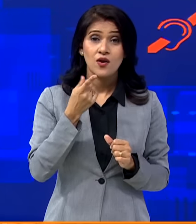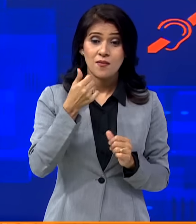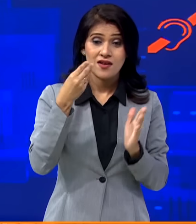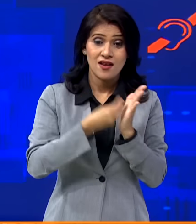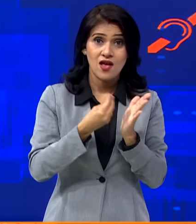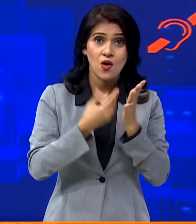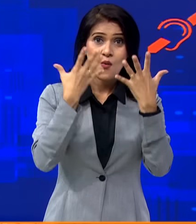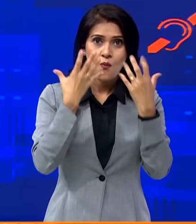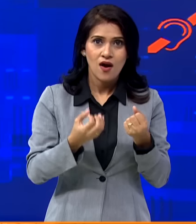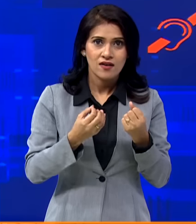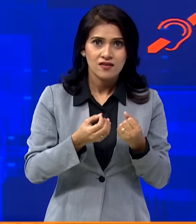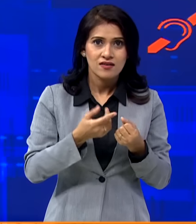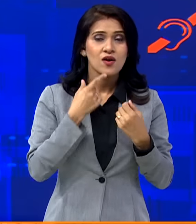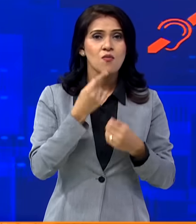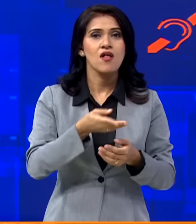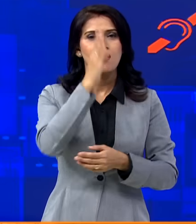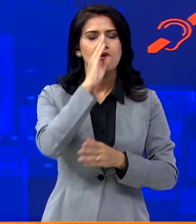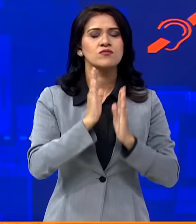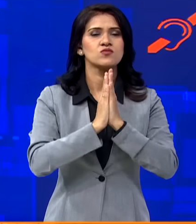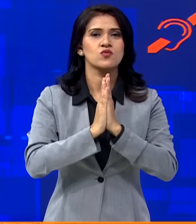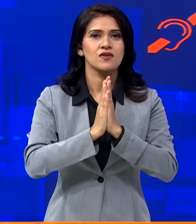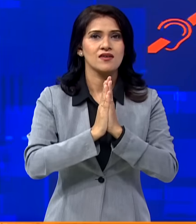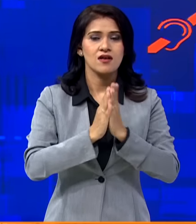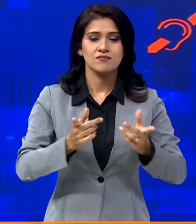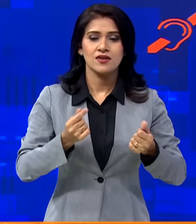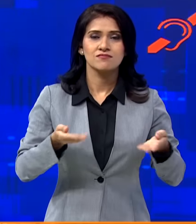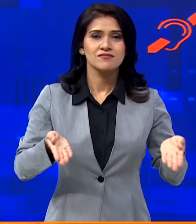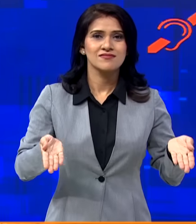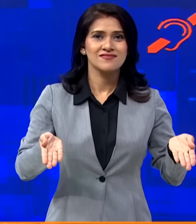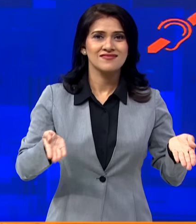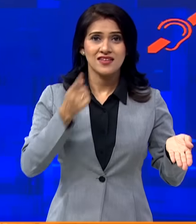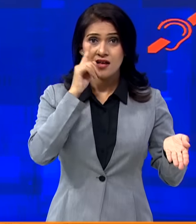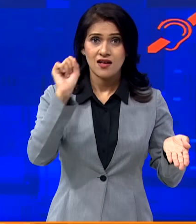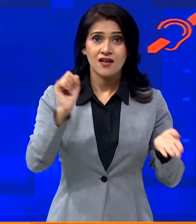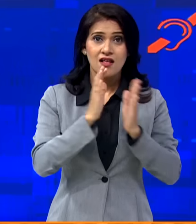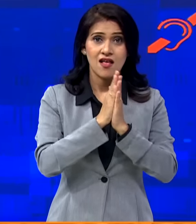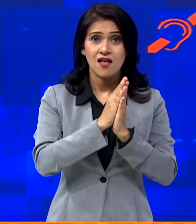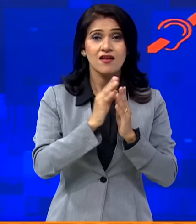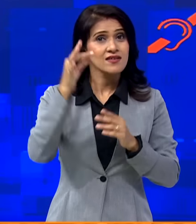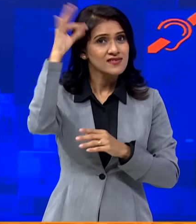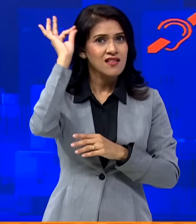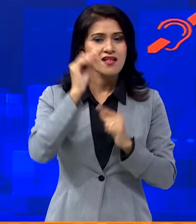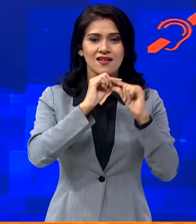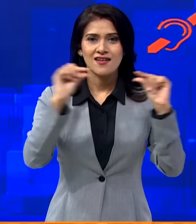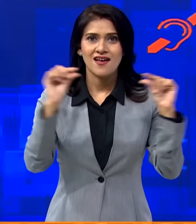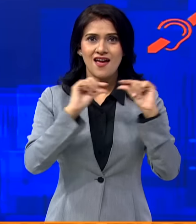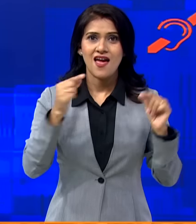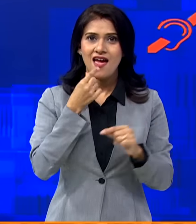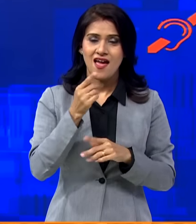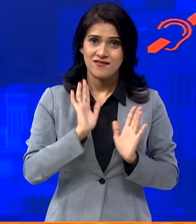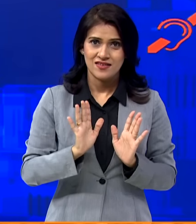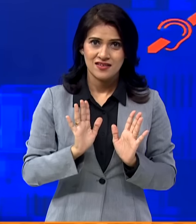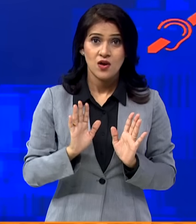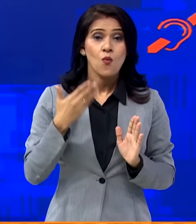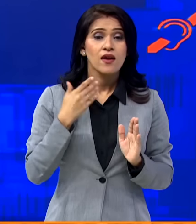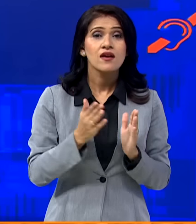कहते हैं या देवी सर्वभूतेषु लक्ष्मी रूपेण सन स्थिता नमस्तस्यै नमस्तस्यै नमस्तस्यै नम जब